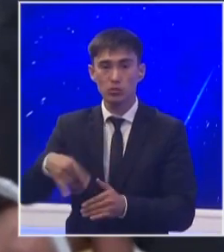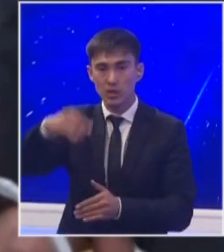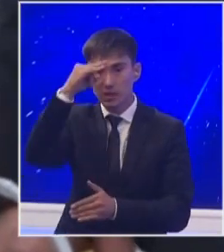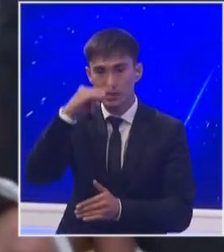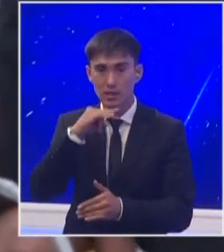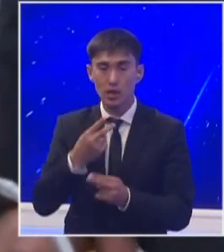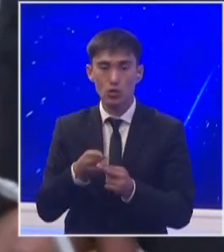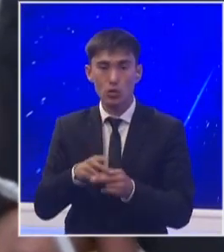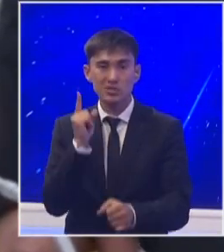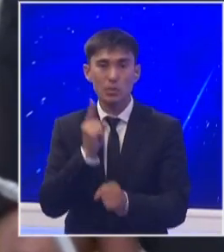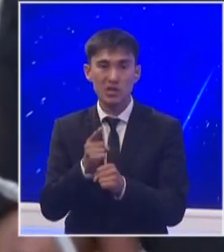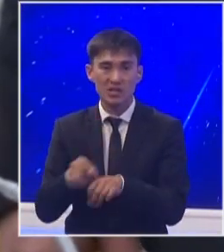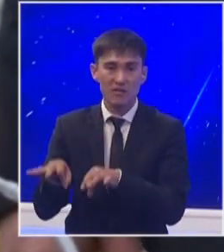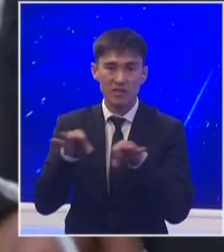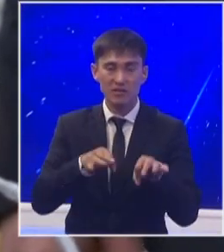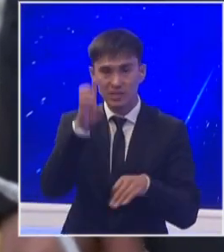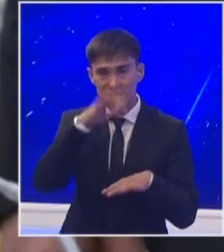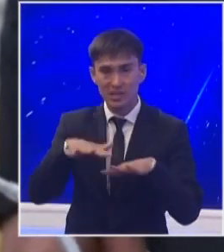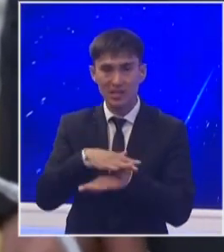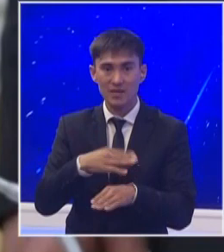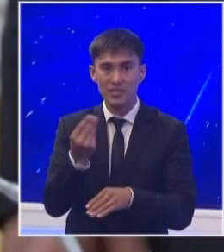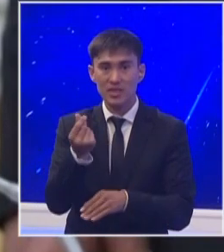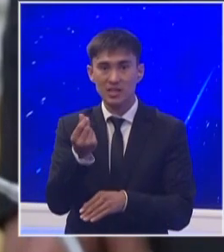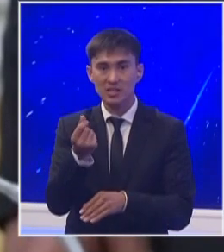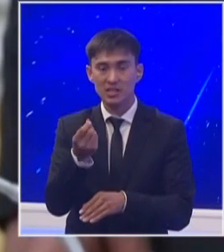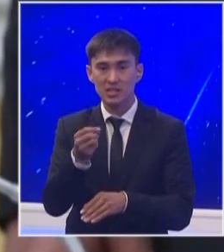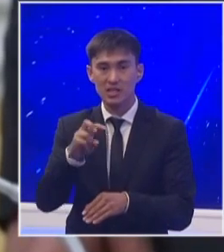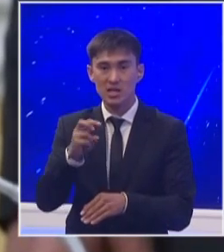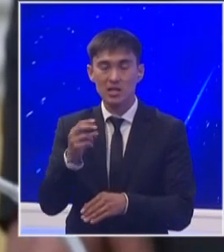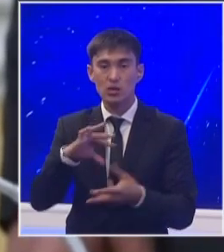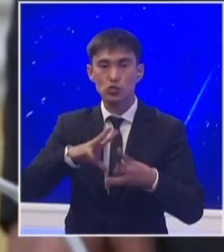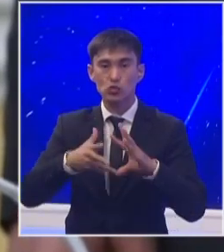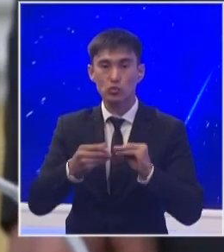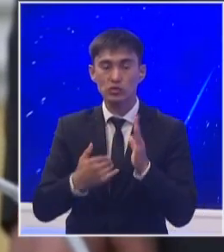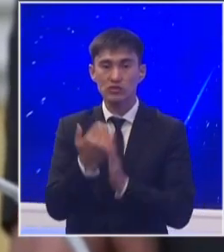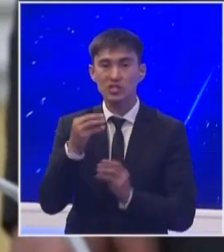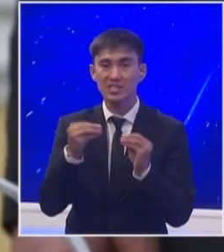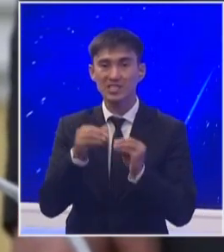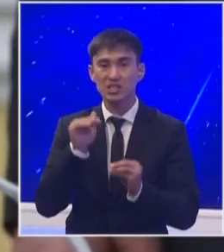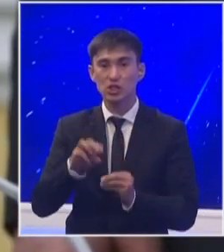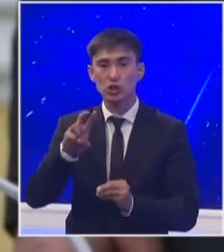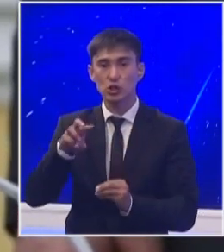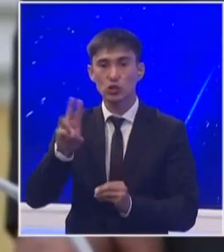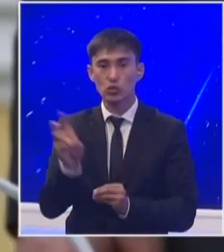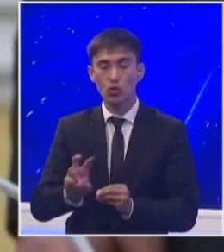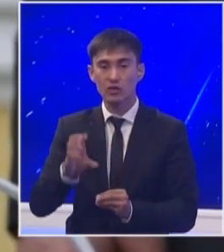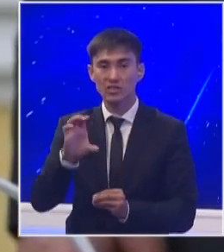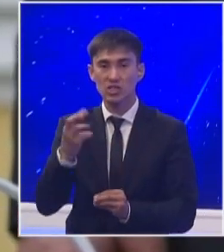Казахстан, которым запретил вывоз из страны наличной иностранной валюты на сумму свыше 10 тысяч долларов США.